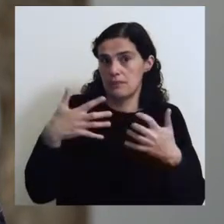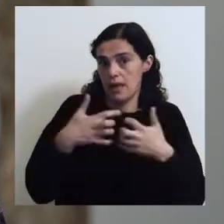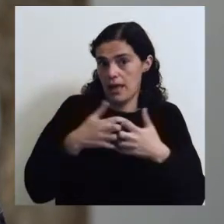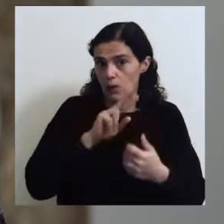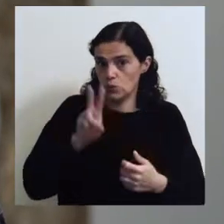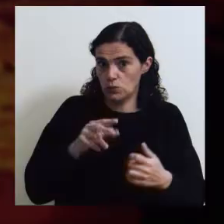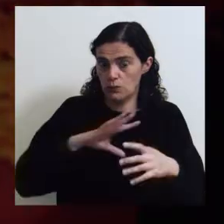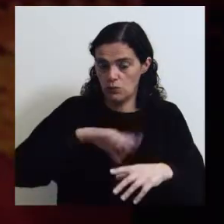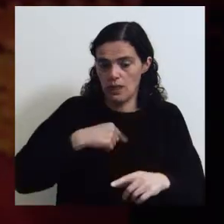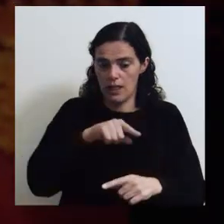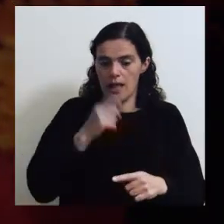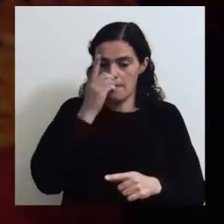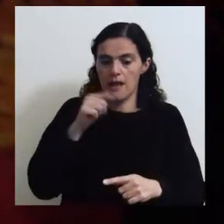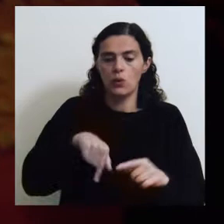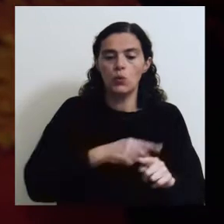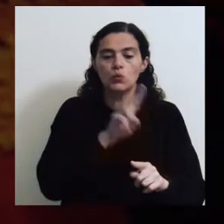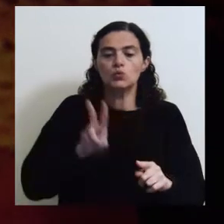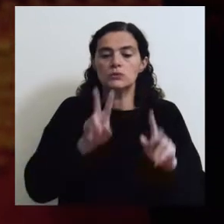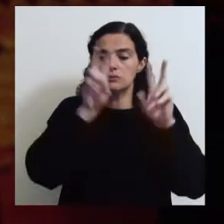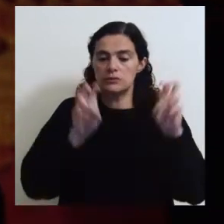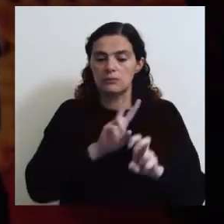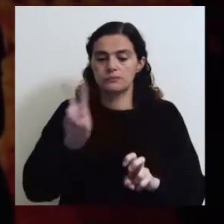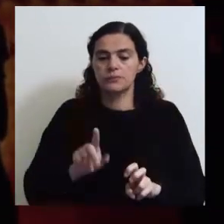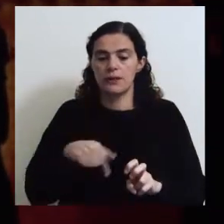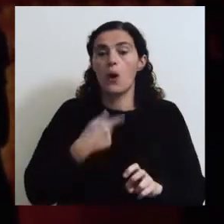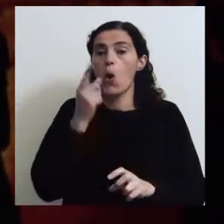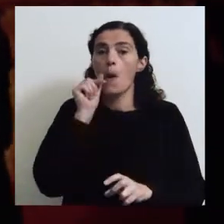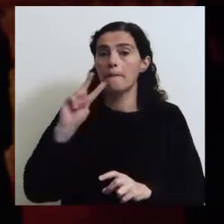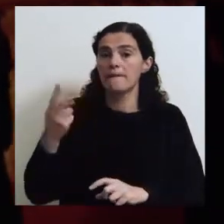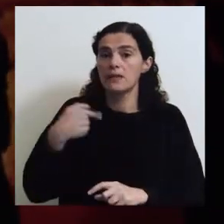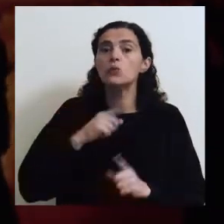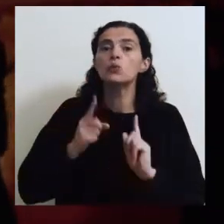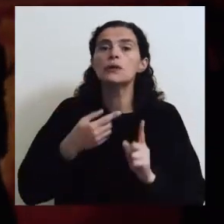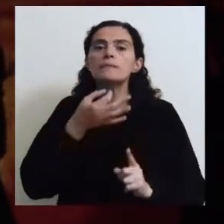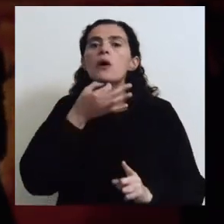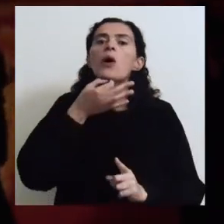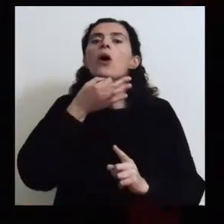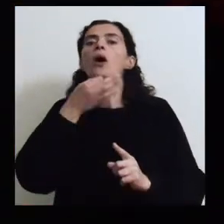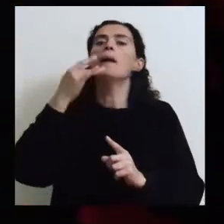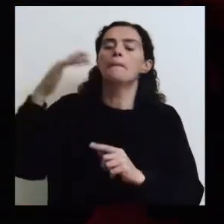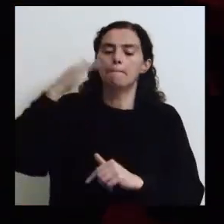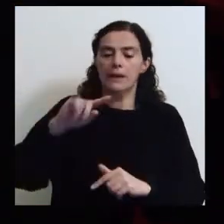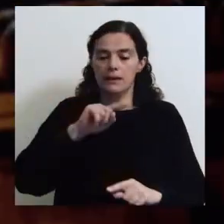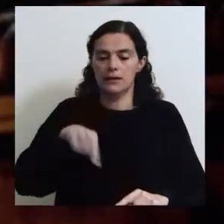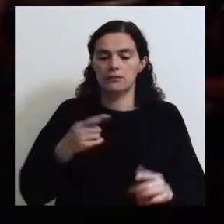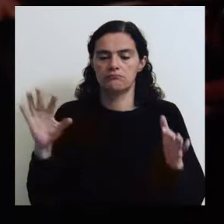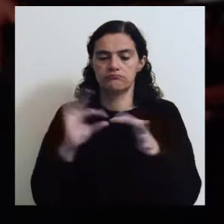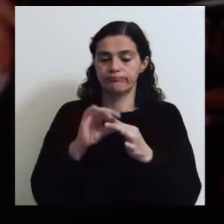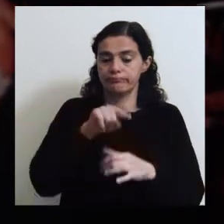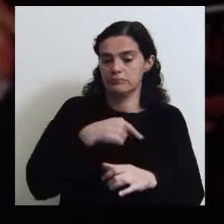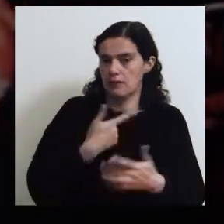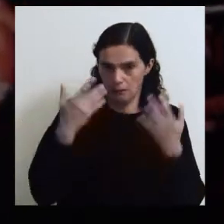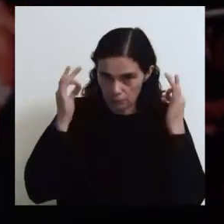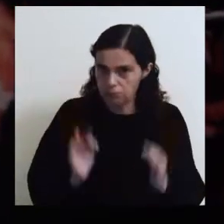Seconde Guerre mondiale. Et le deuxième sujet qui réunit les deux hommes, c'est l'opéra. L'opéra est un point de